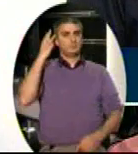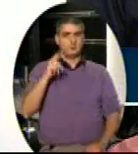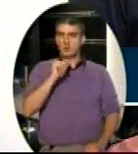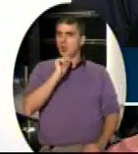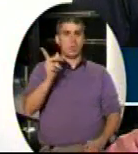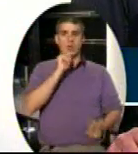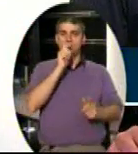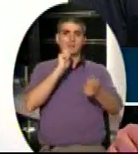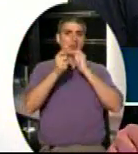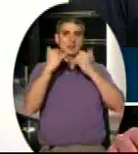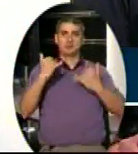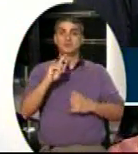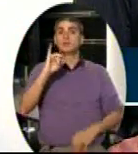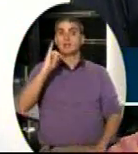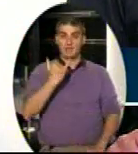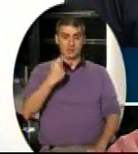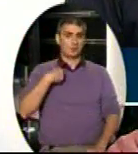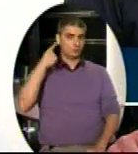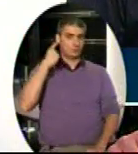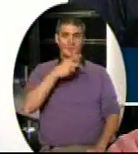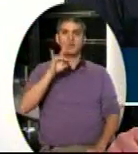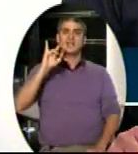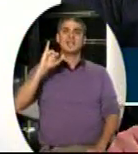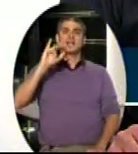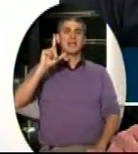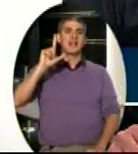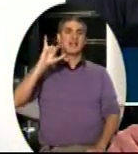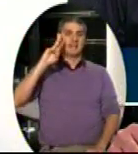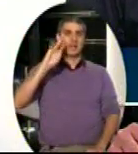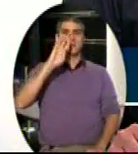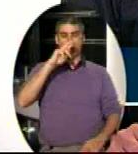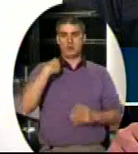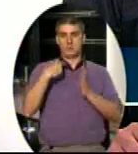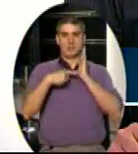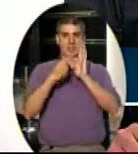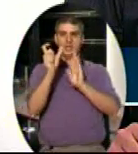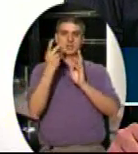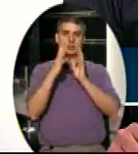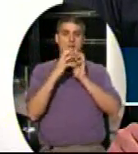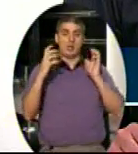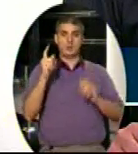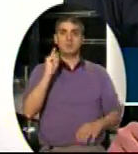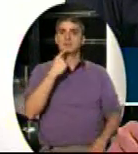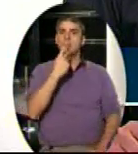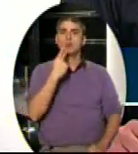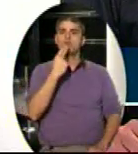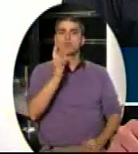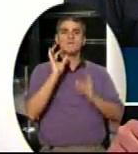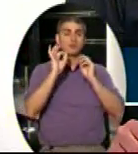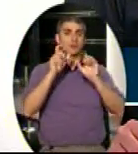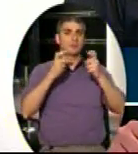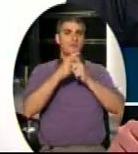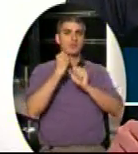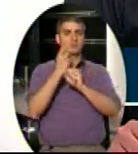לא מתראיינת כרגע. מי שכן, אנחנו שומעים אותו, זה חיליק בר, תכף נראה קטע יותר ארוך שלו. אבל צריך לומר, בתגובה של מפלגת העבודה,